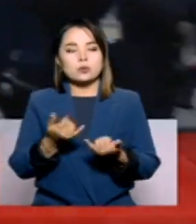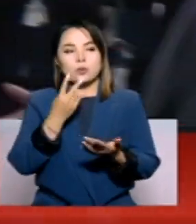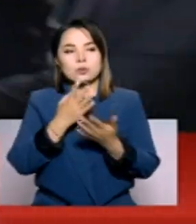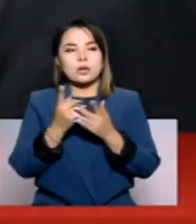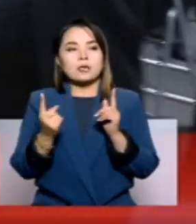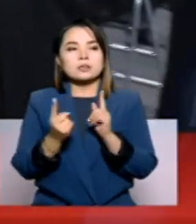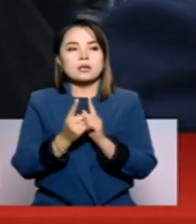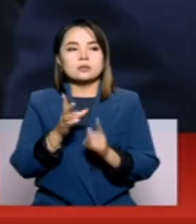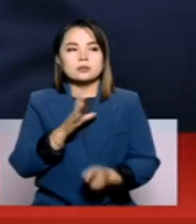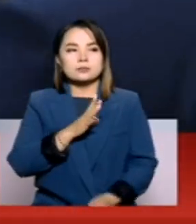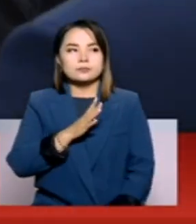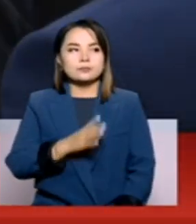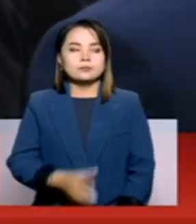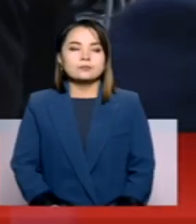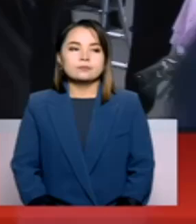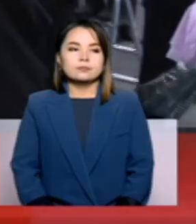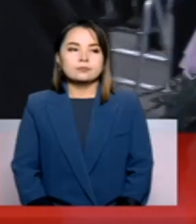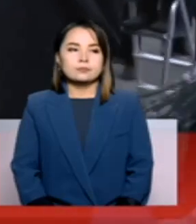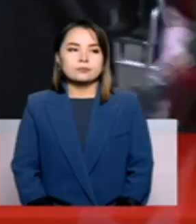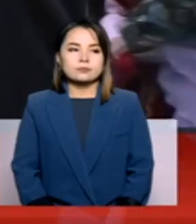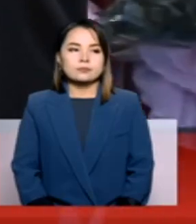алды.